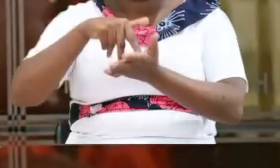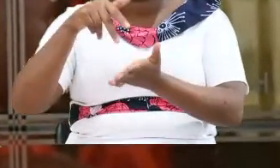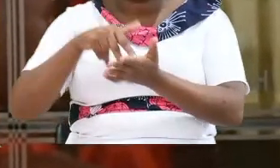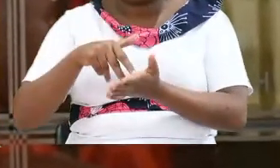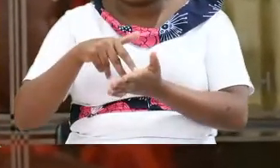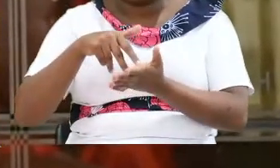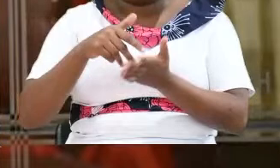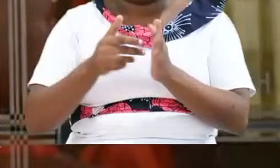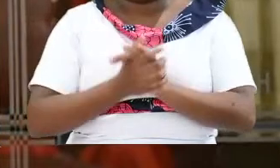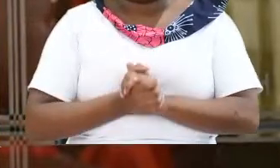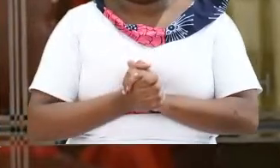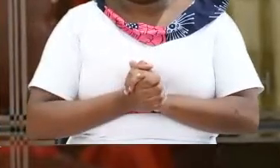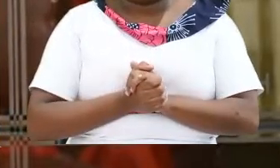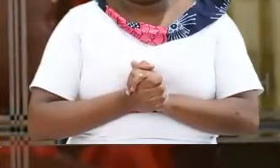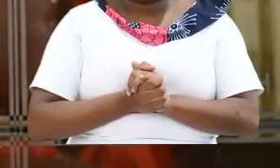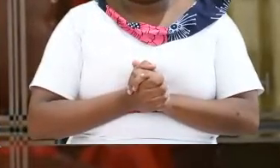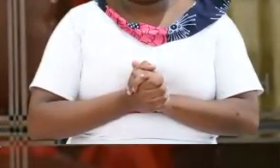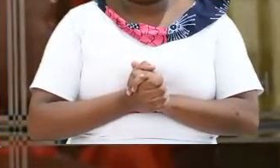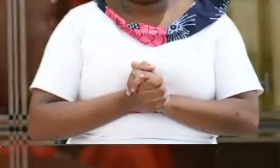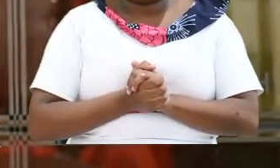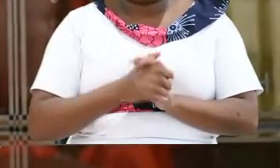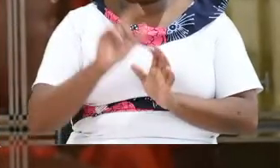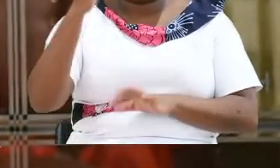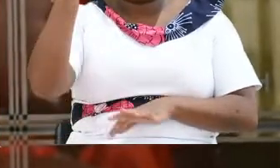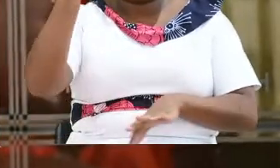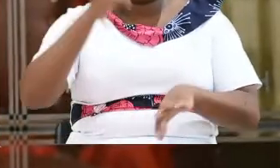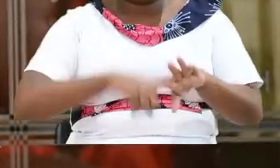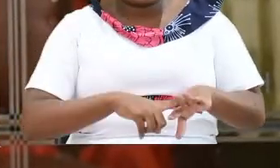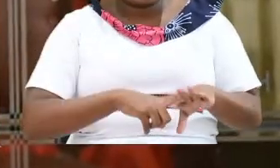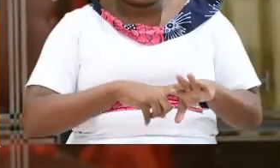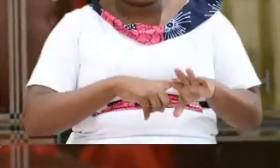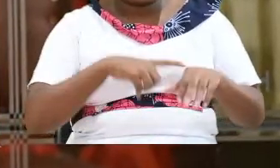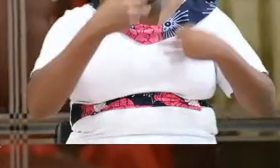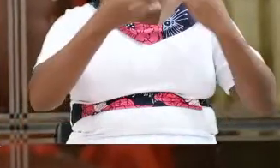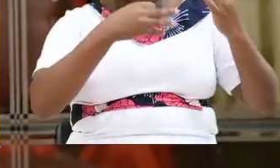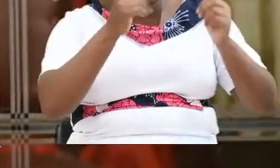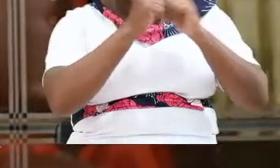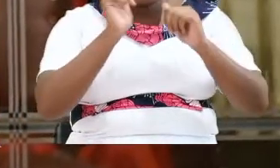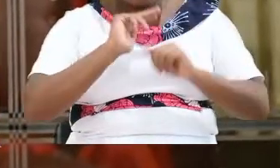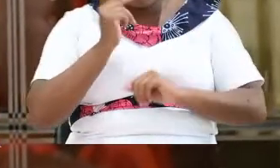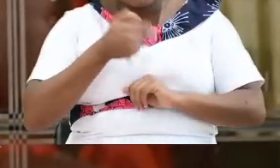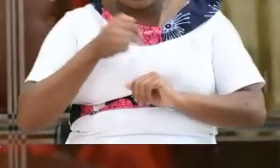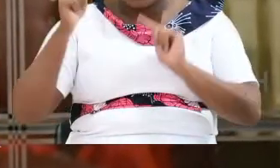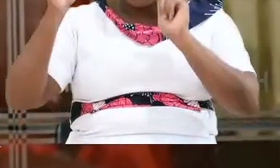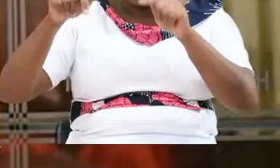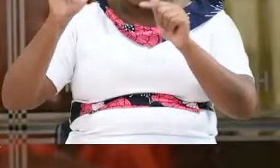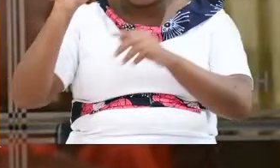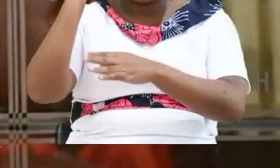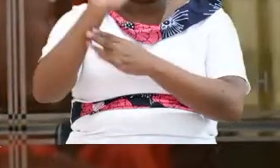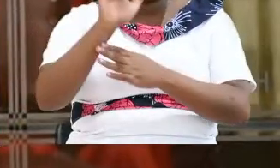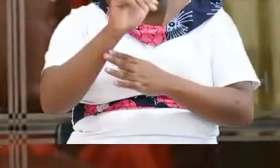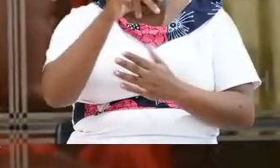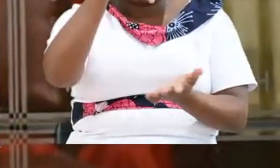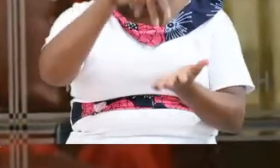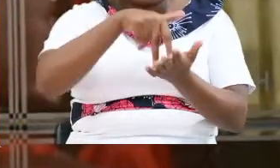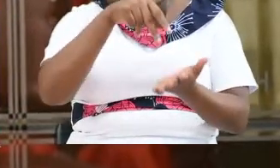wako. Kama ni mara yako ya kwanza kushiriki na sisi, tunaomba ukaweze